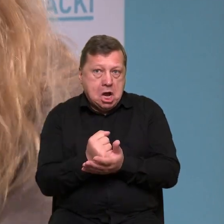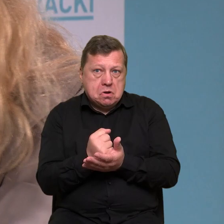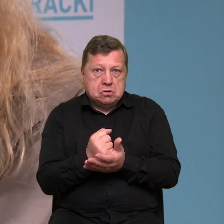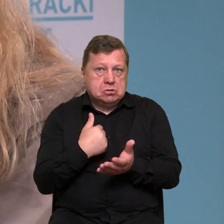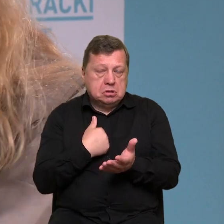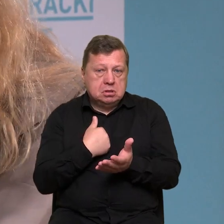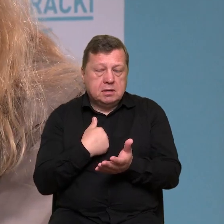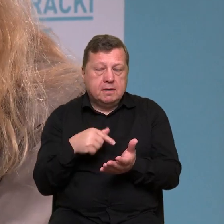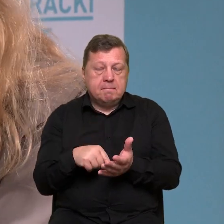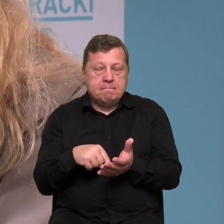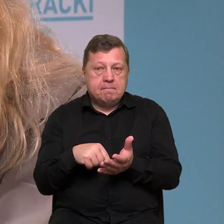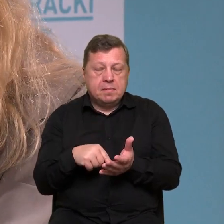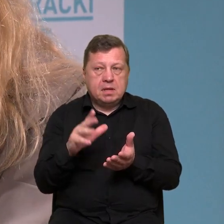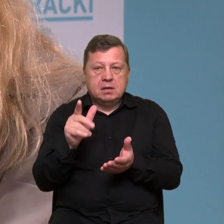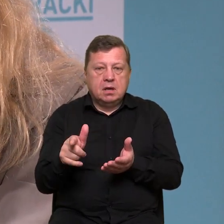identyfikować z